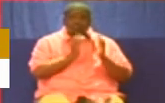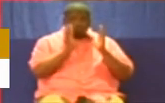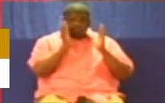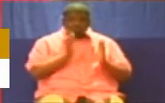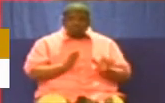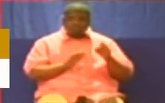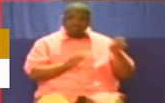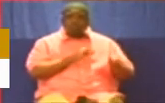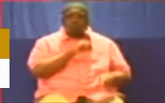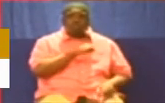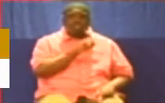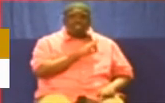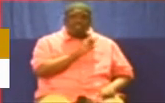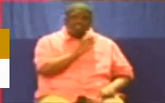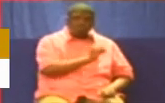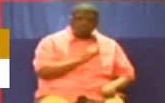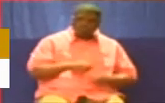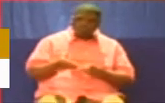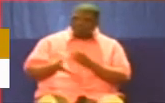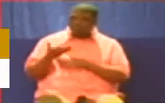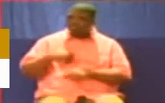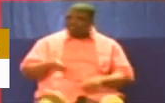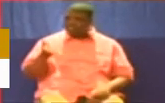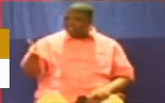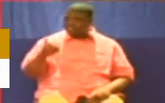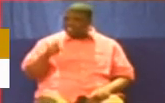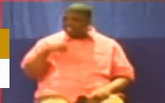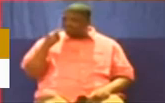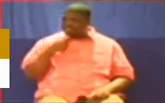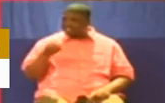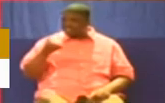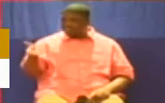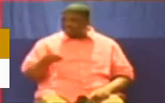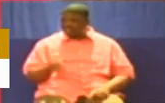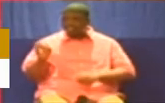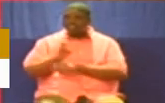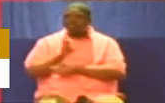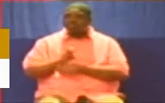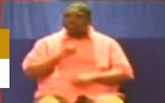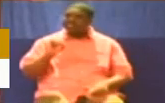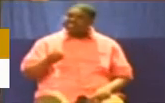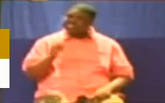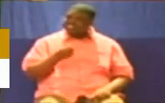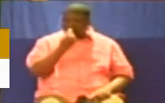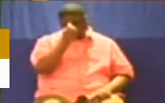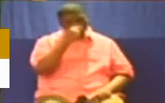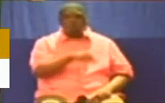mheshimiwa Jafo, manaibu waziri wapo hapa wa TAMISEMI, ndio wanaosimamia jiji la Dodoma.